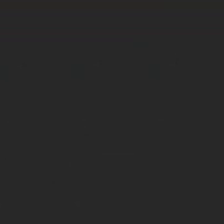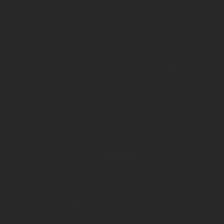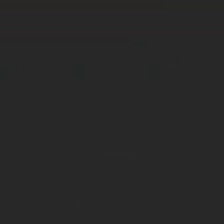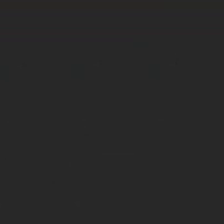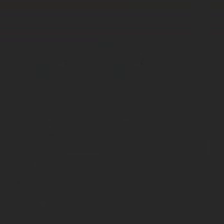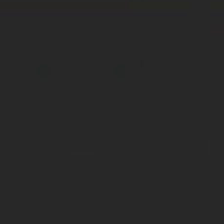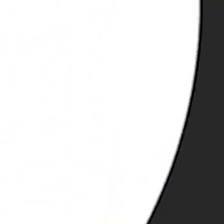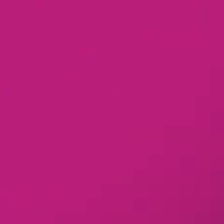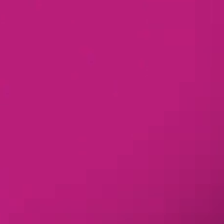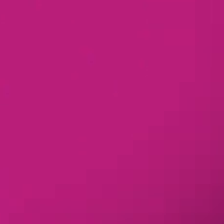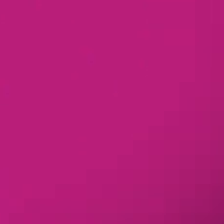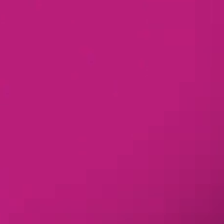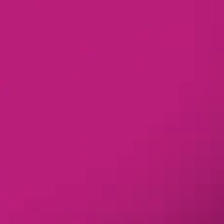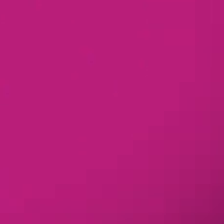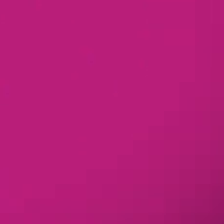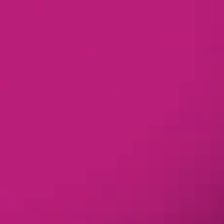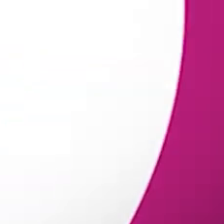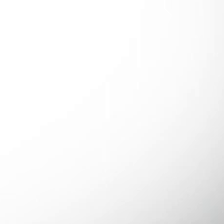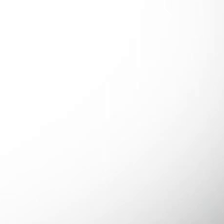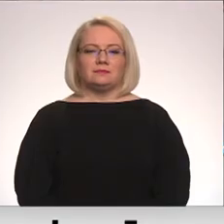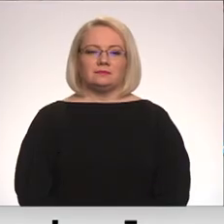Re, viss ēters ir te!